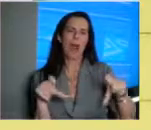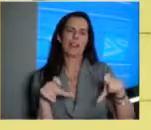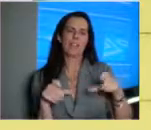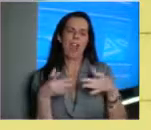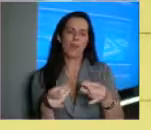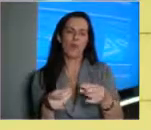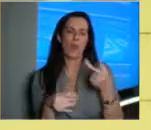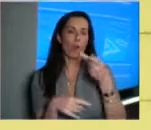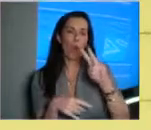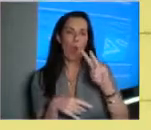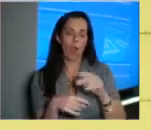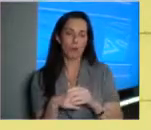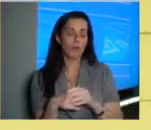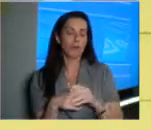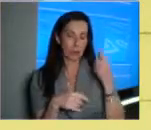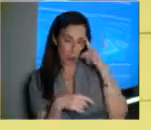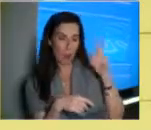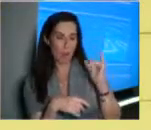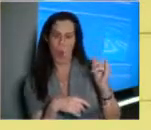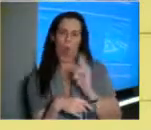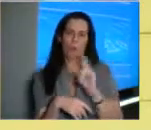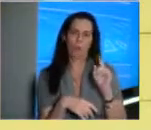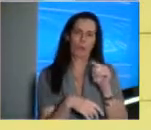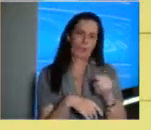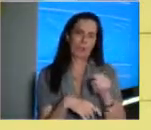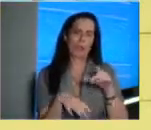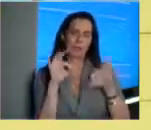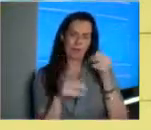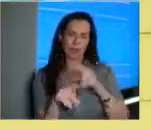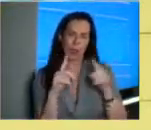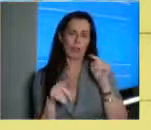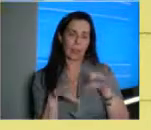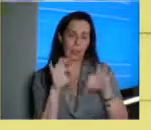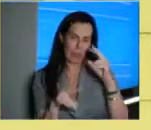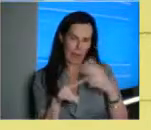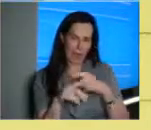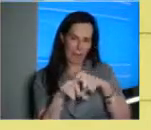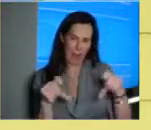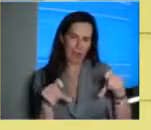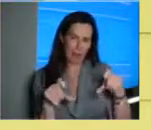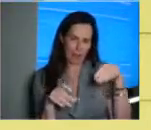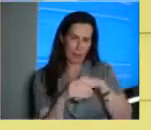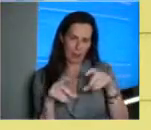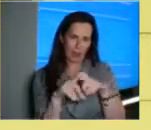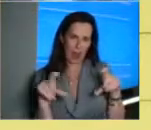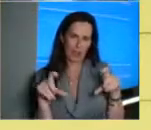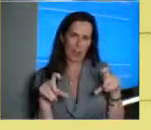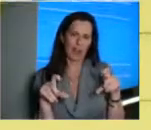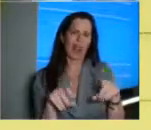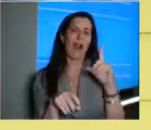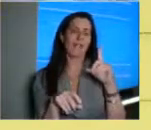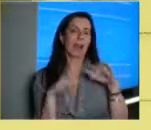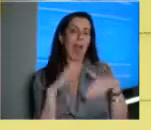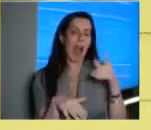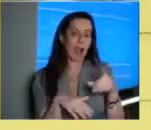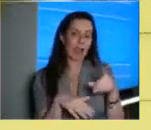שמעת על זה פעם? לא. מעטפה כפולה זה בעצם... דפוס הצבעה קצת שונה, אתה מצביע כרגיל עם פתק הצבעה בתוך מעטפה, אבל אחר